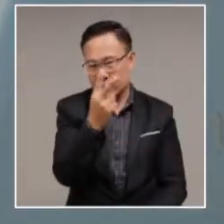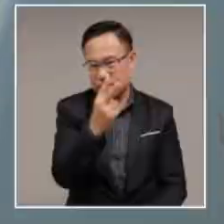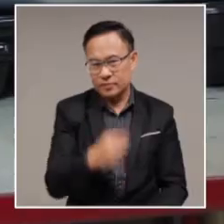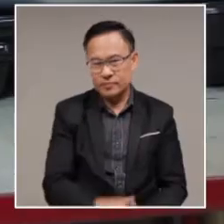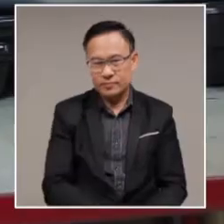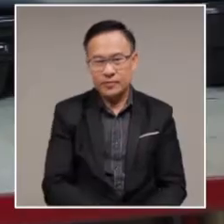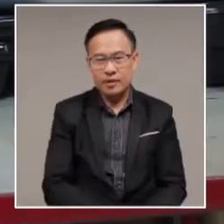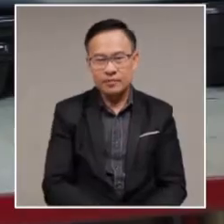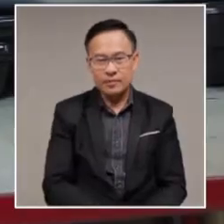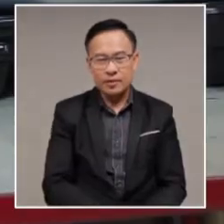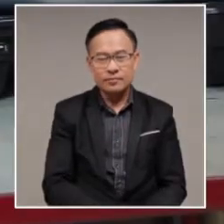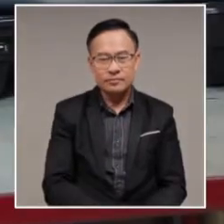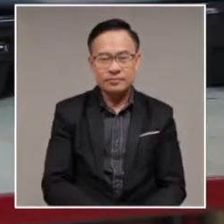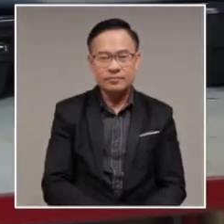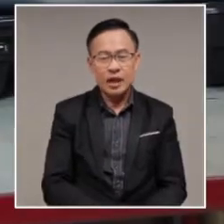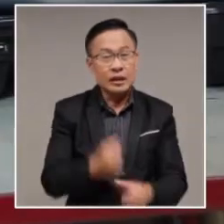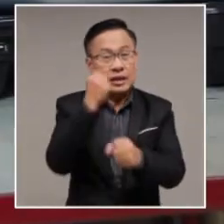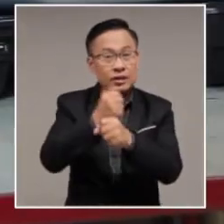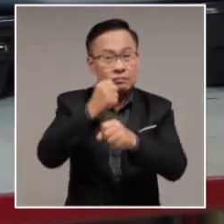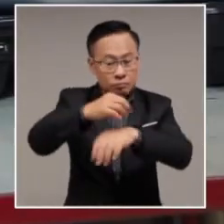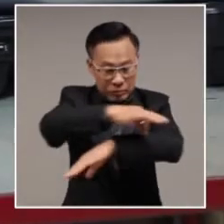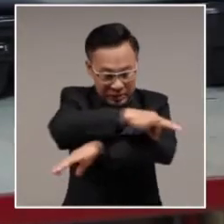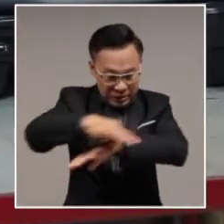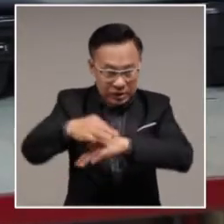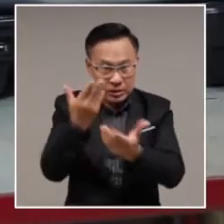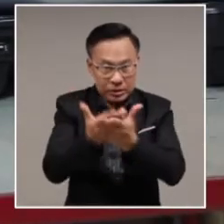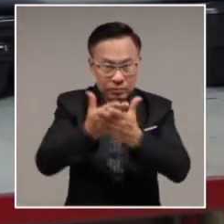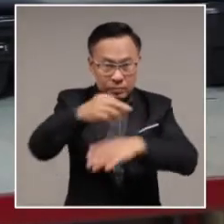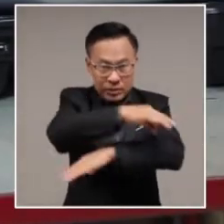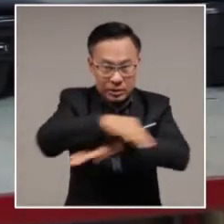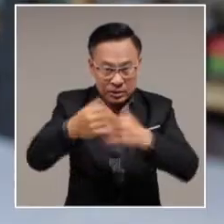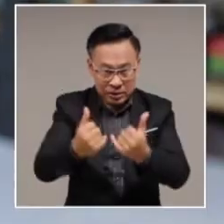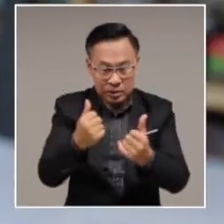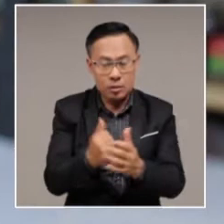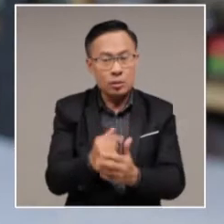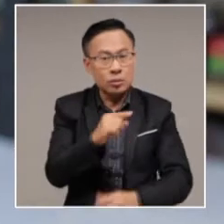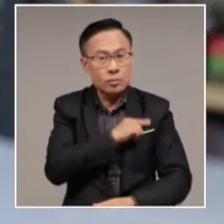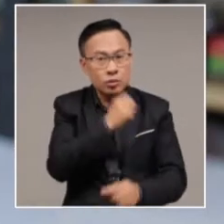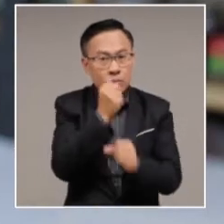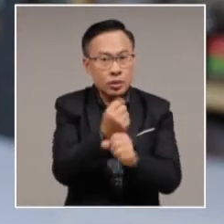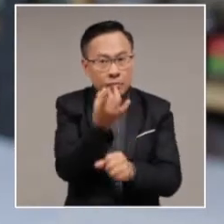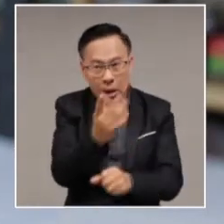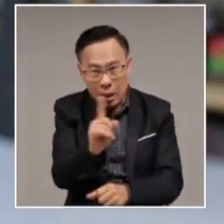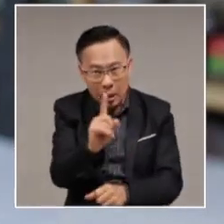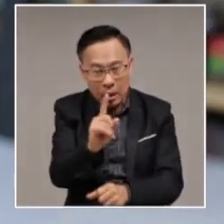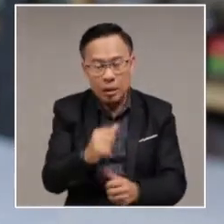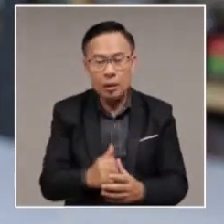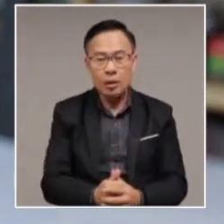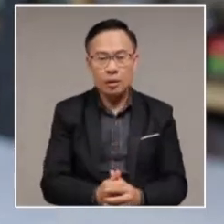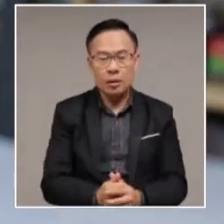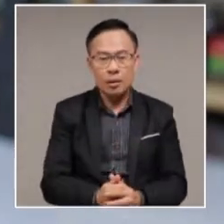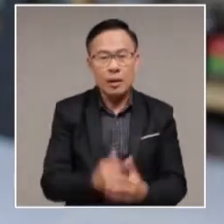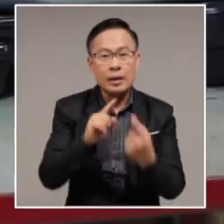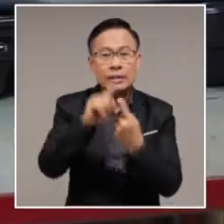อค่ะ ซึ่งตรงบัญชีตัวนี้นี่คือขอบเขตของงานเนี่ยมันมีอะไรบ้างคะพี